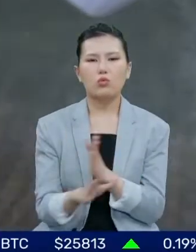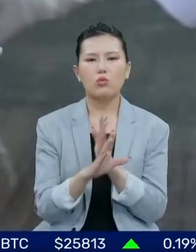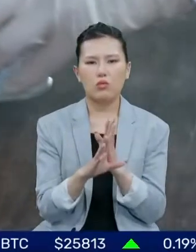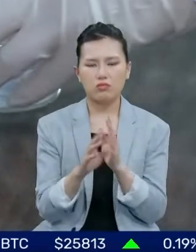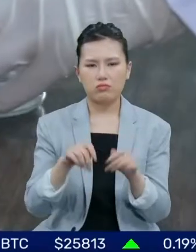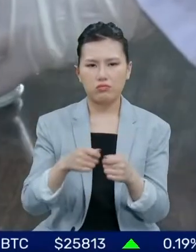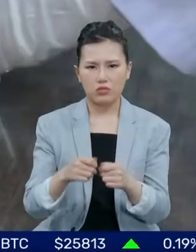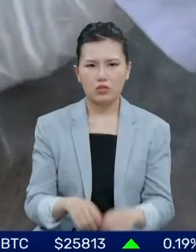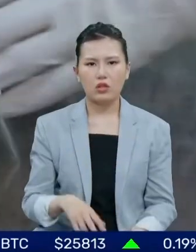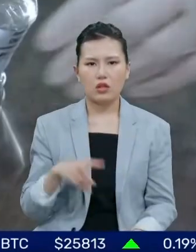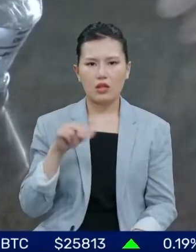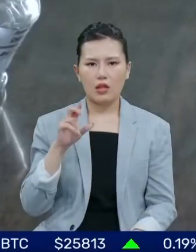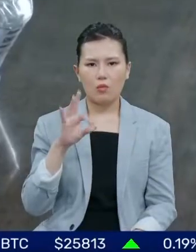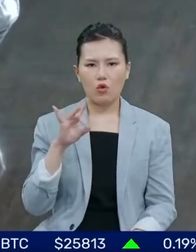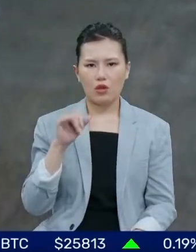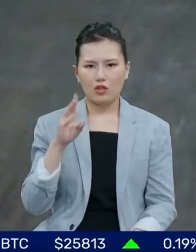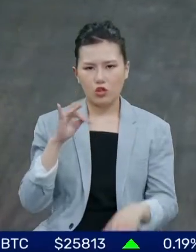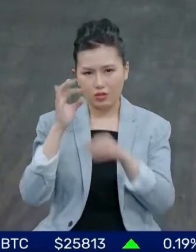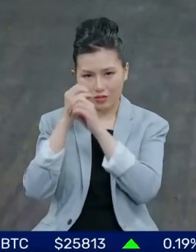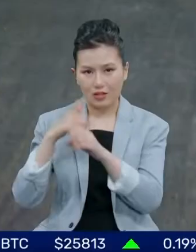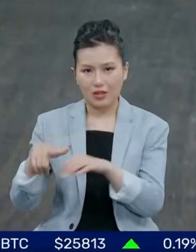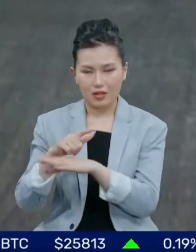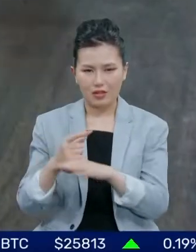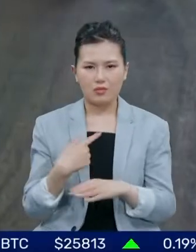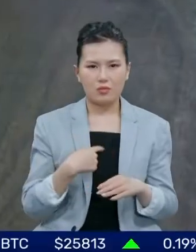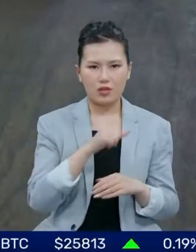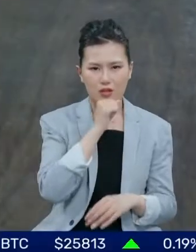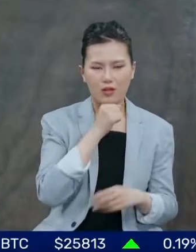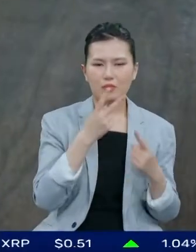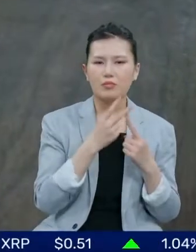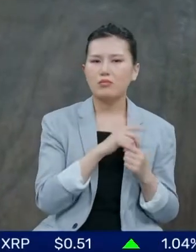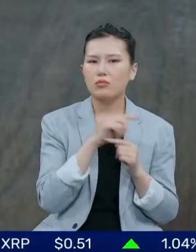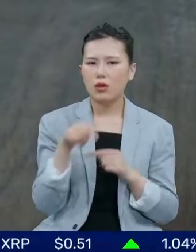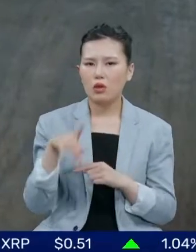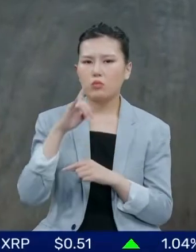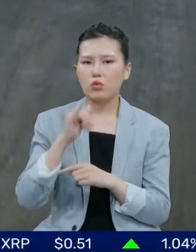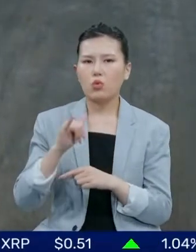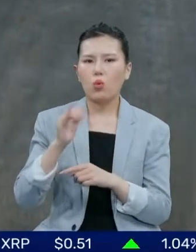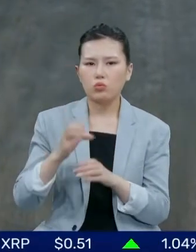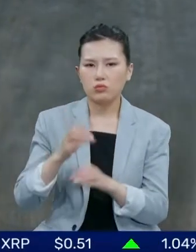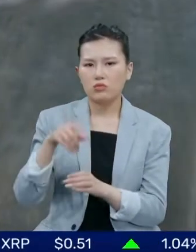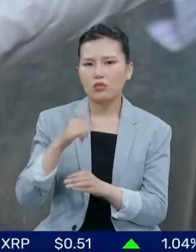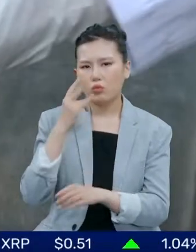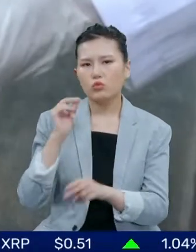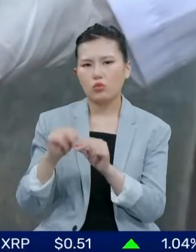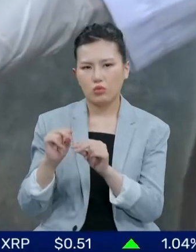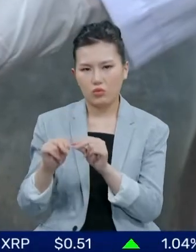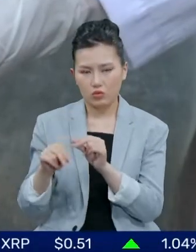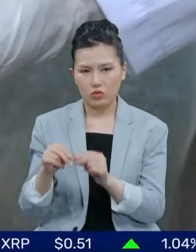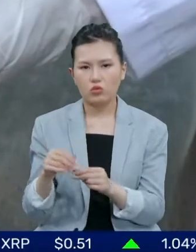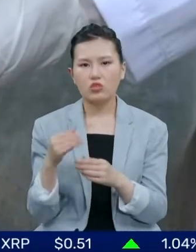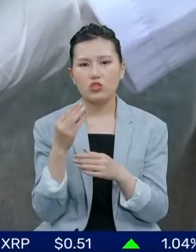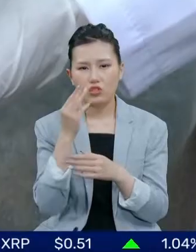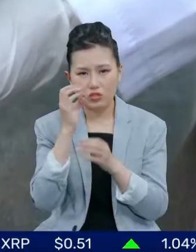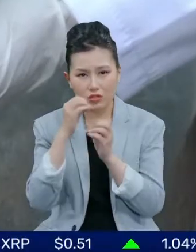Нийслэлийн төв лаборатори дээр манай сурвалжлах багийг очиход ундны усан дагуулагдах нэг шинжилж байсан юм аа. Нийт 6 төрлийн шинжилгээ хийдгээс бүгдийг нь уламжлалт аргаар